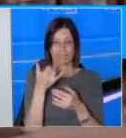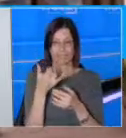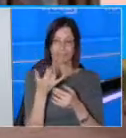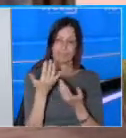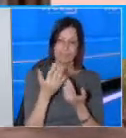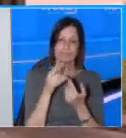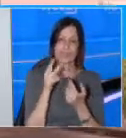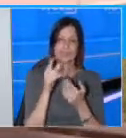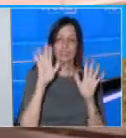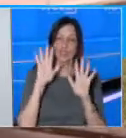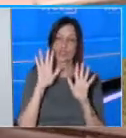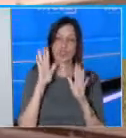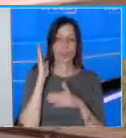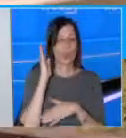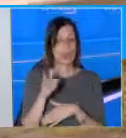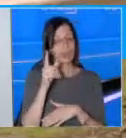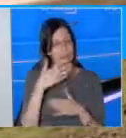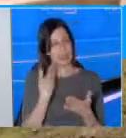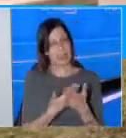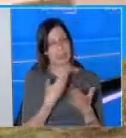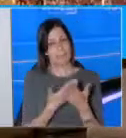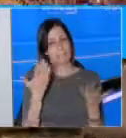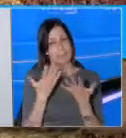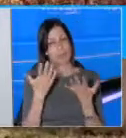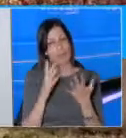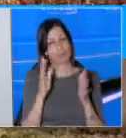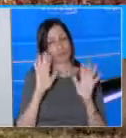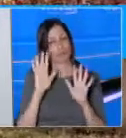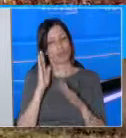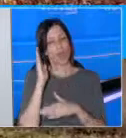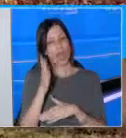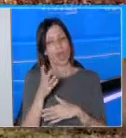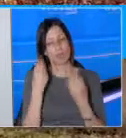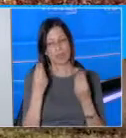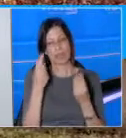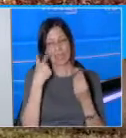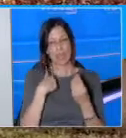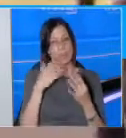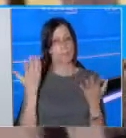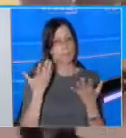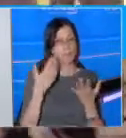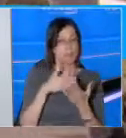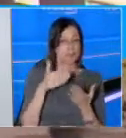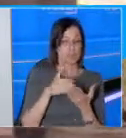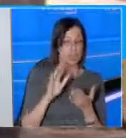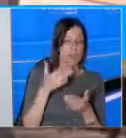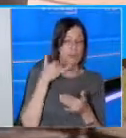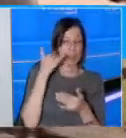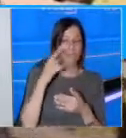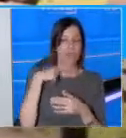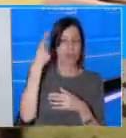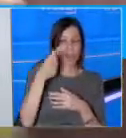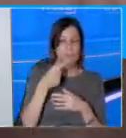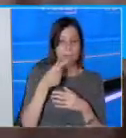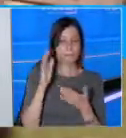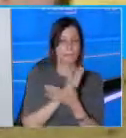ככה זה שידור חי. הנה, אתם יודעים מה שקורה בשידור חי. מיד יגידו לנו לאן אנחנו ממשיכים, ואם הטלפון הבא שלנו מוכן, או שבני